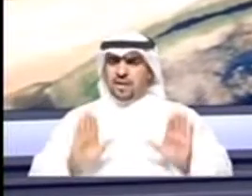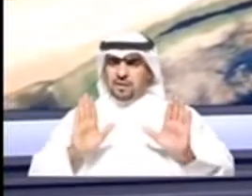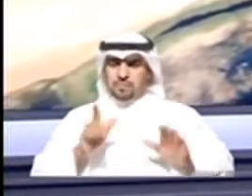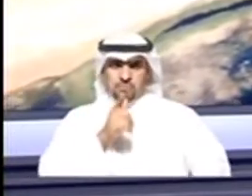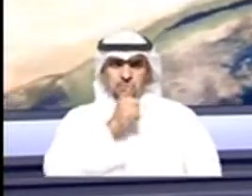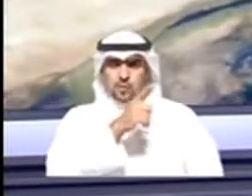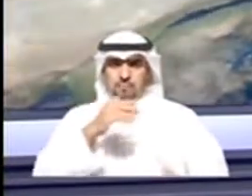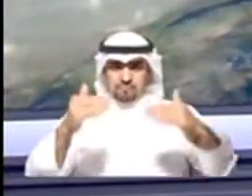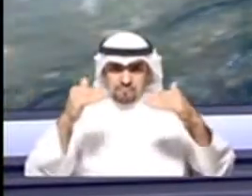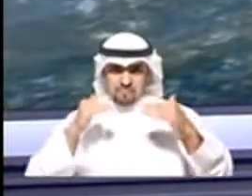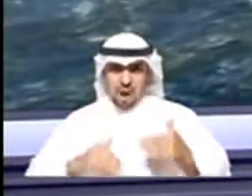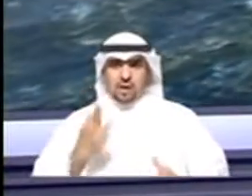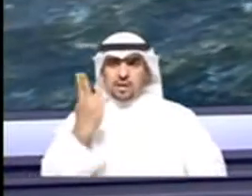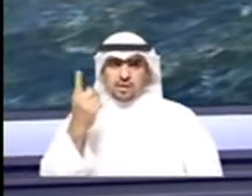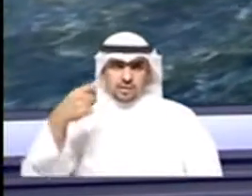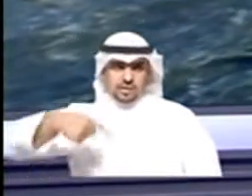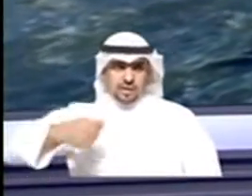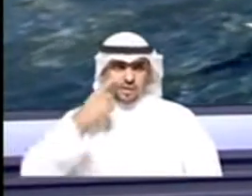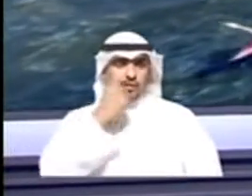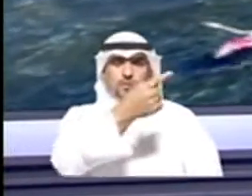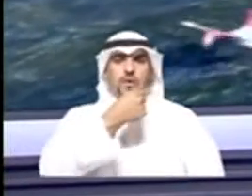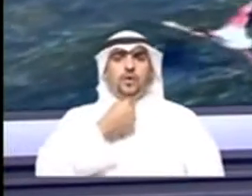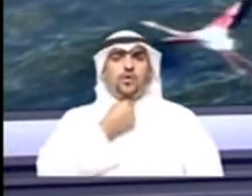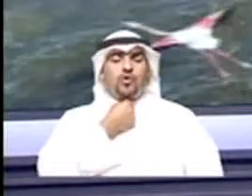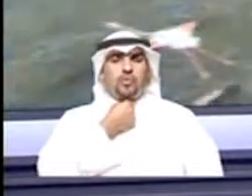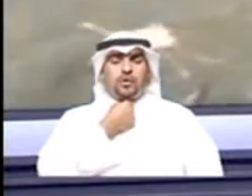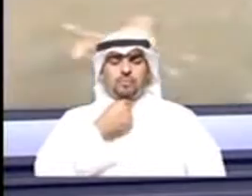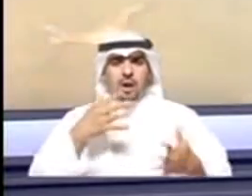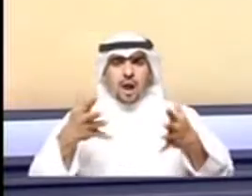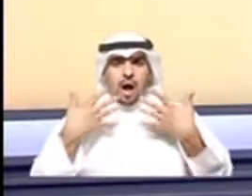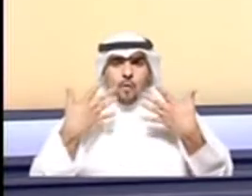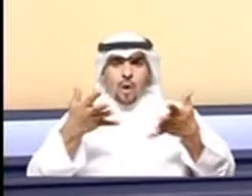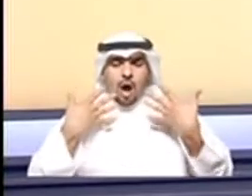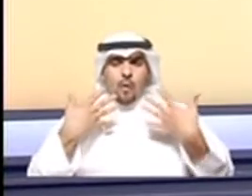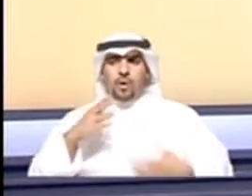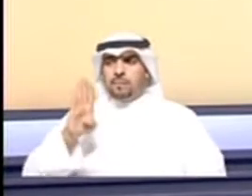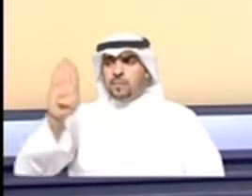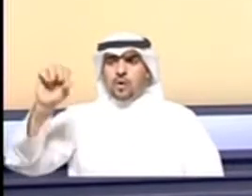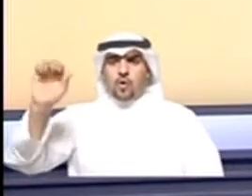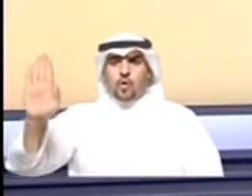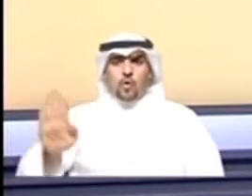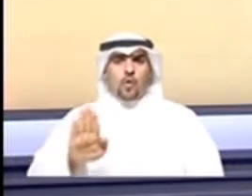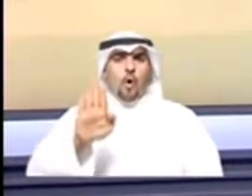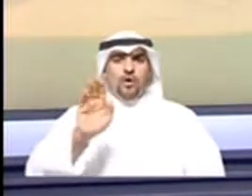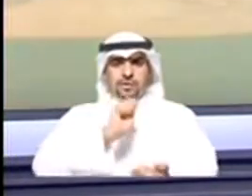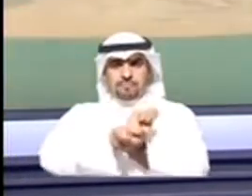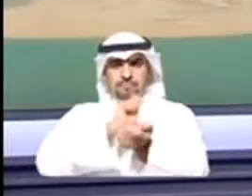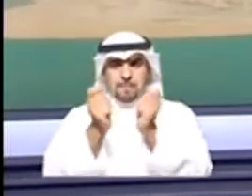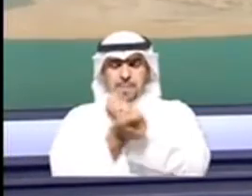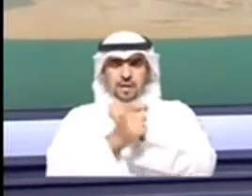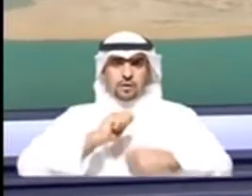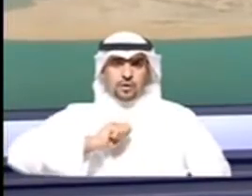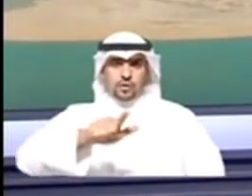الصغرى 19 درجة مئوية. يوم الجمعة راح يقلب معنا الهواء كوست تصل سرعته إلى 35 كيلومتر في الساعة، أيضا راح